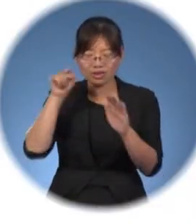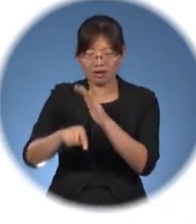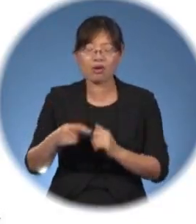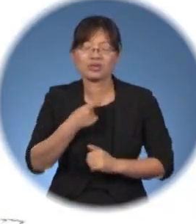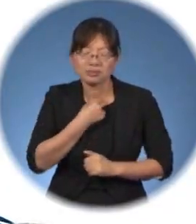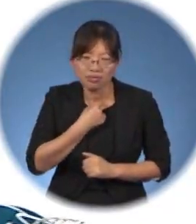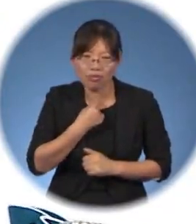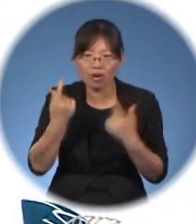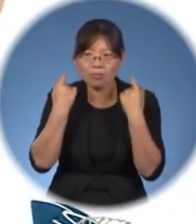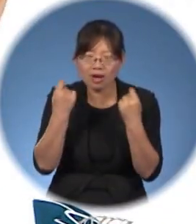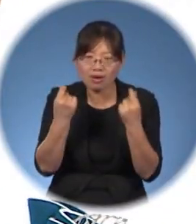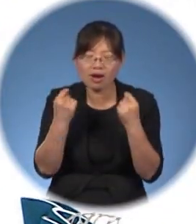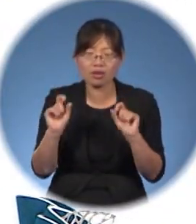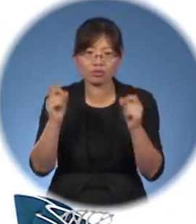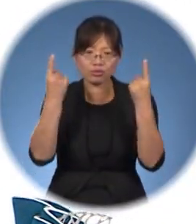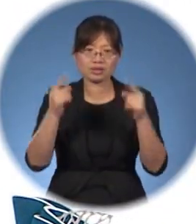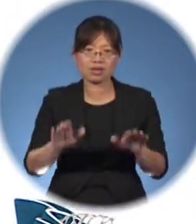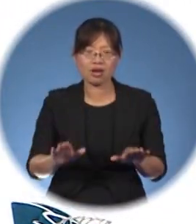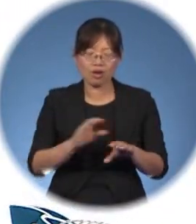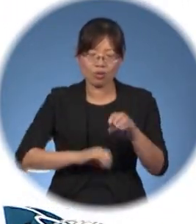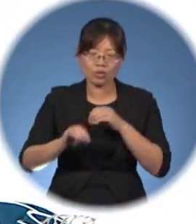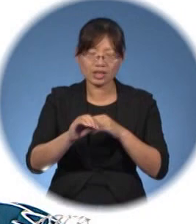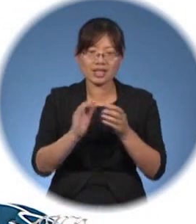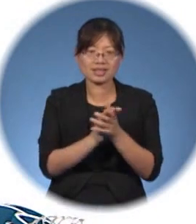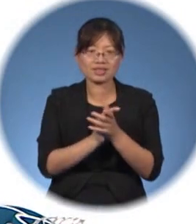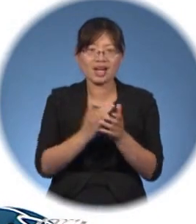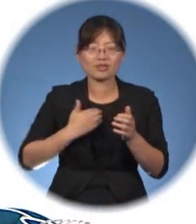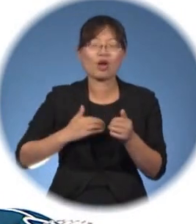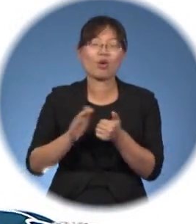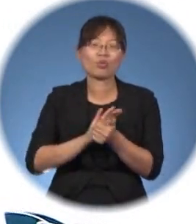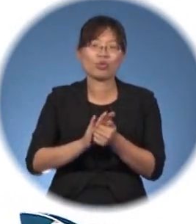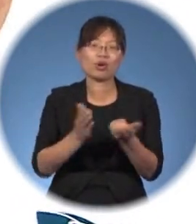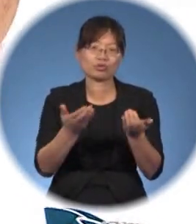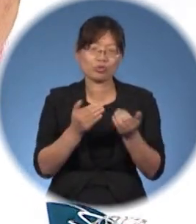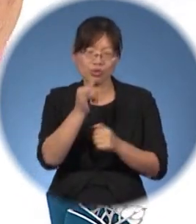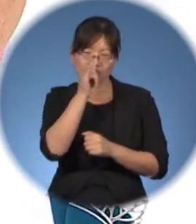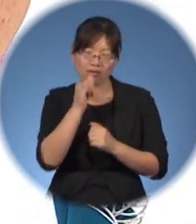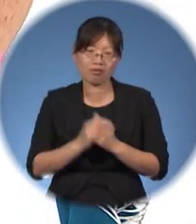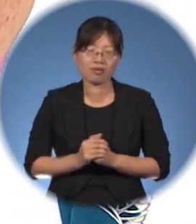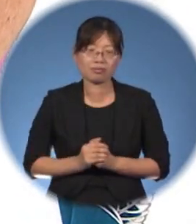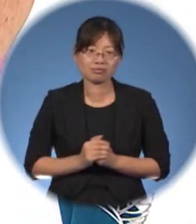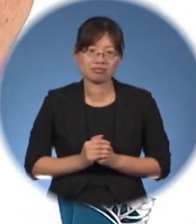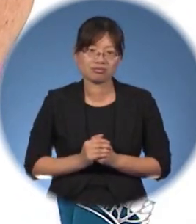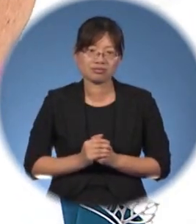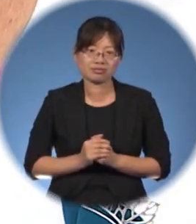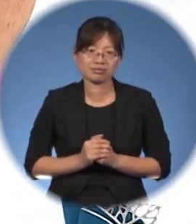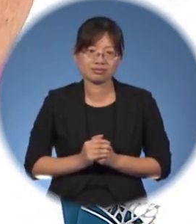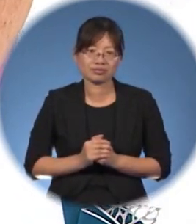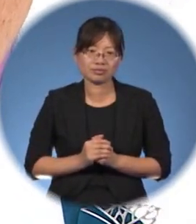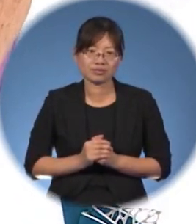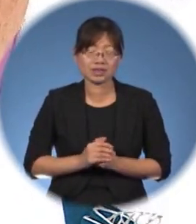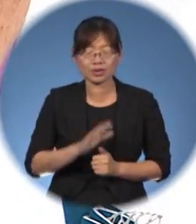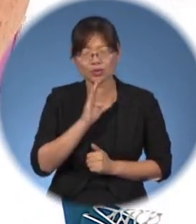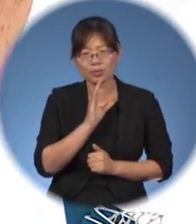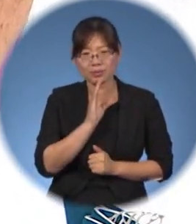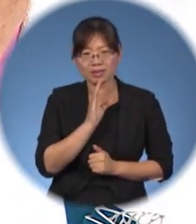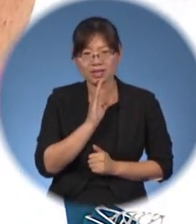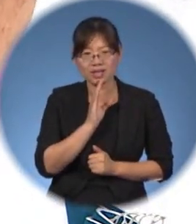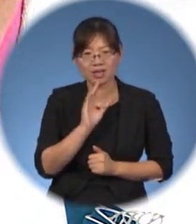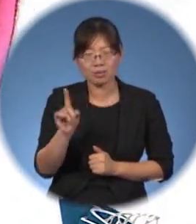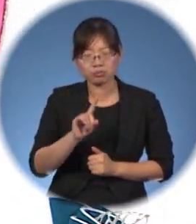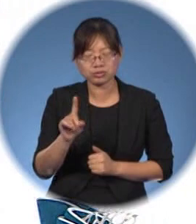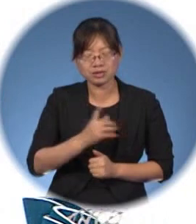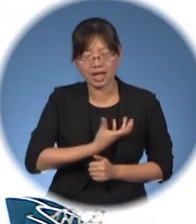싶죠. 그러면서 오히려 그 친구가 나를 위로해. 그래서, 야, 이게 참, 이게